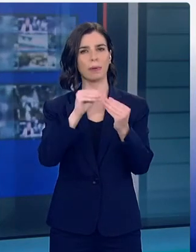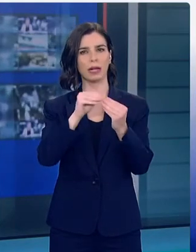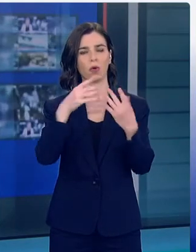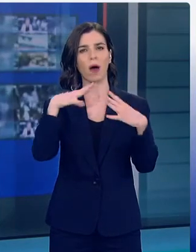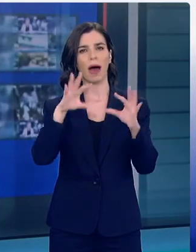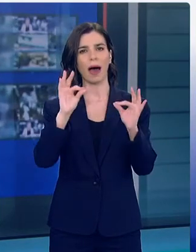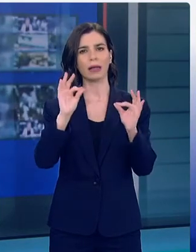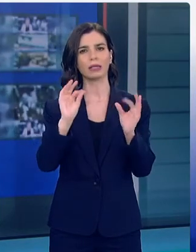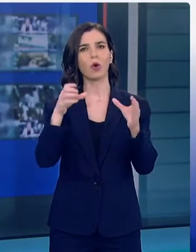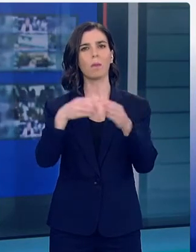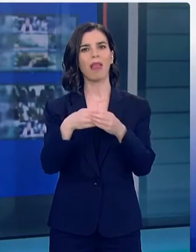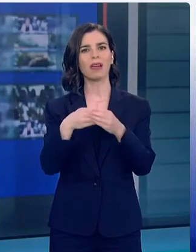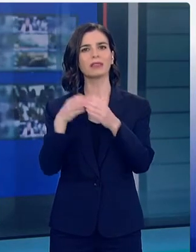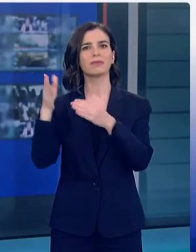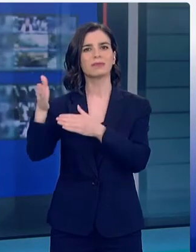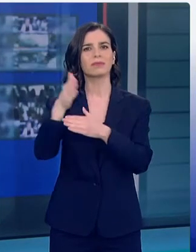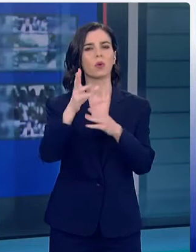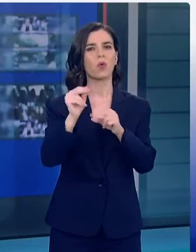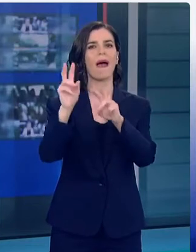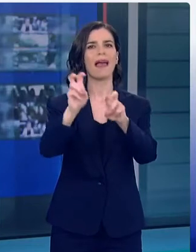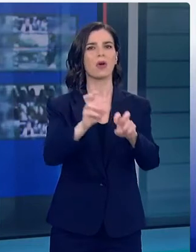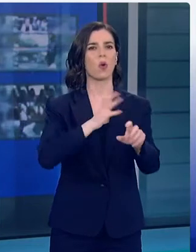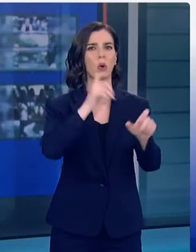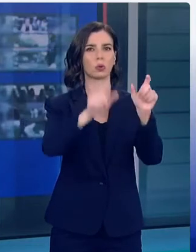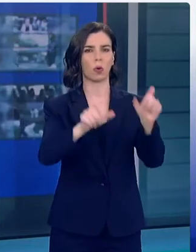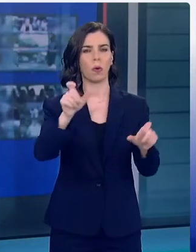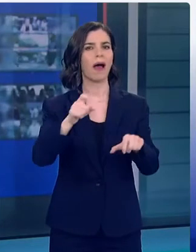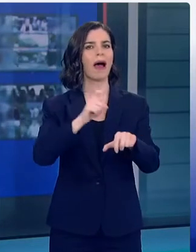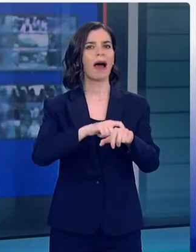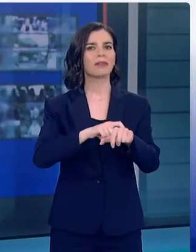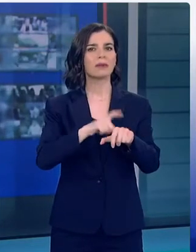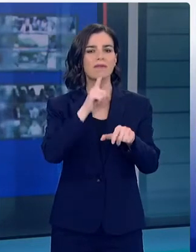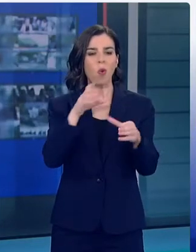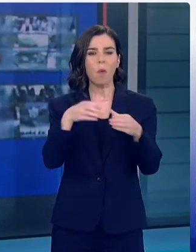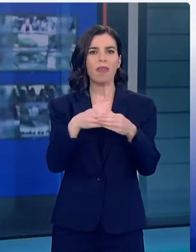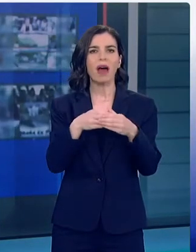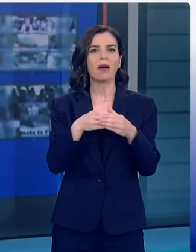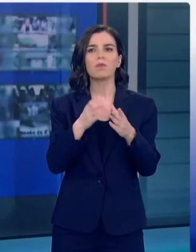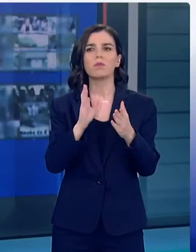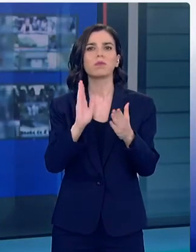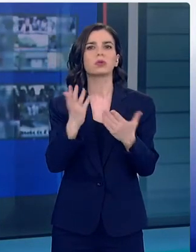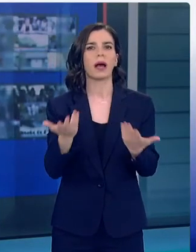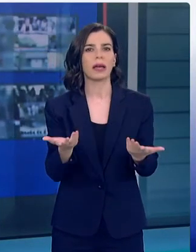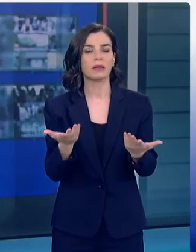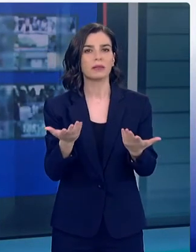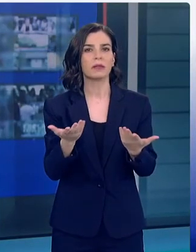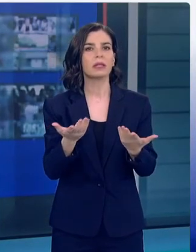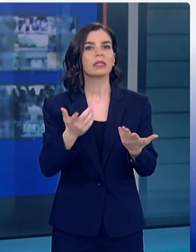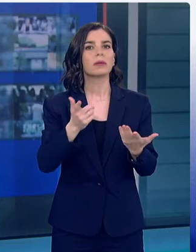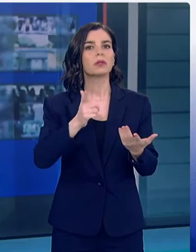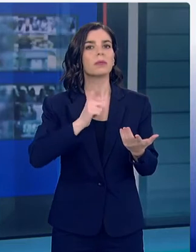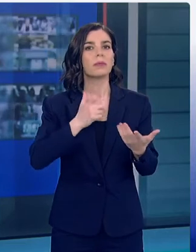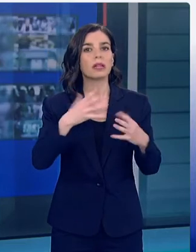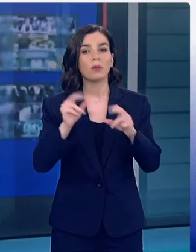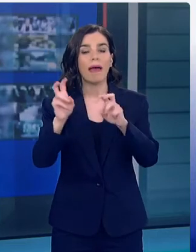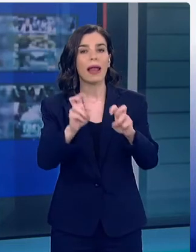των κινητών ομάδων υγείας για τον έλεγχο του πληθυσμού. Σε ποιο στάδιο βρίσκεται η διαδικασία αυτή σήμερα και πότε αναμένεται να ξεκινήσουν